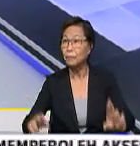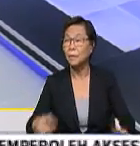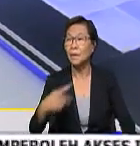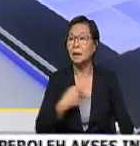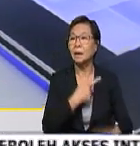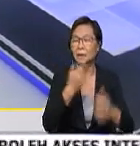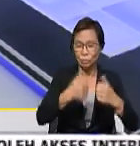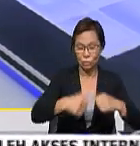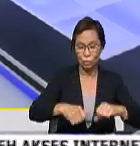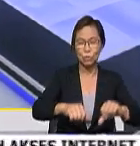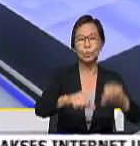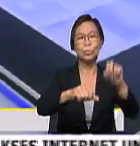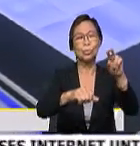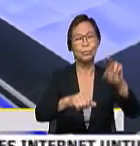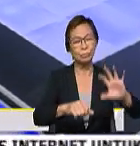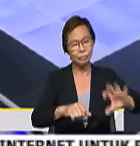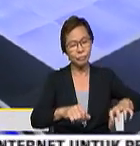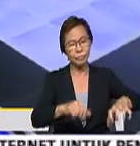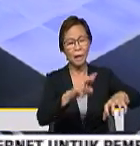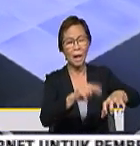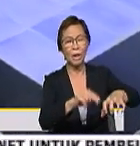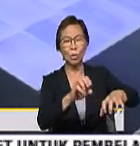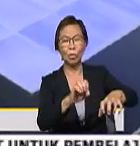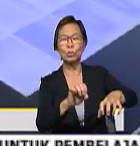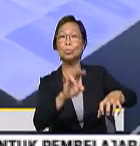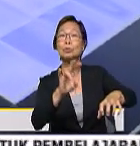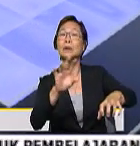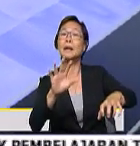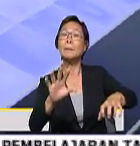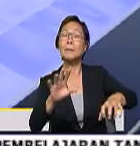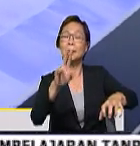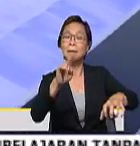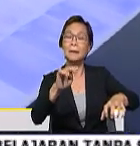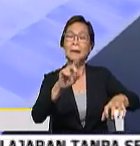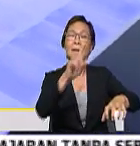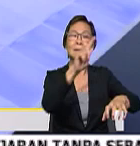Kita nak terus sahaja ke N05 Tabuh Nanning di mana